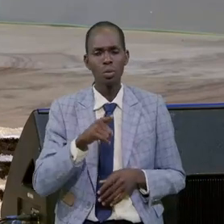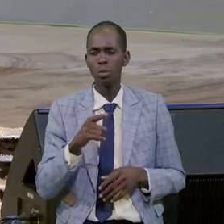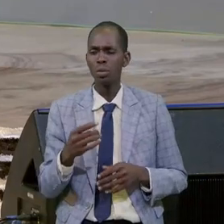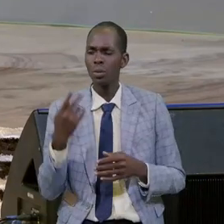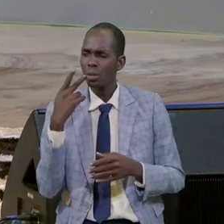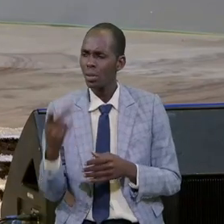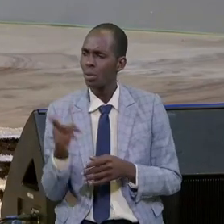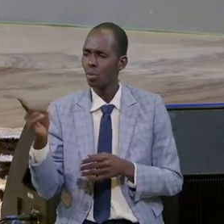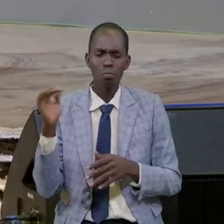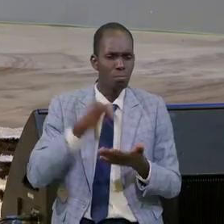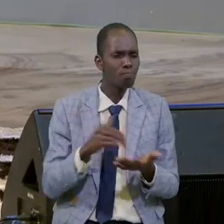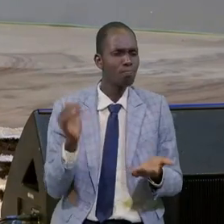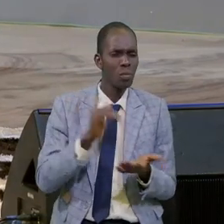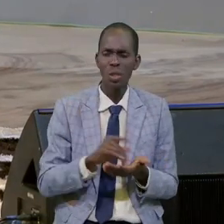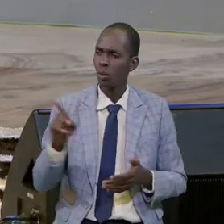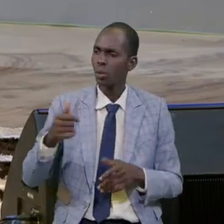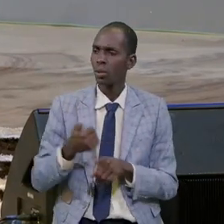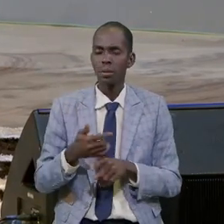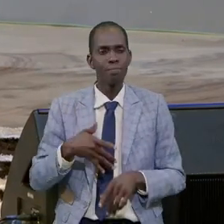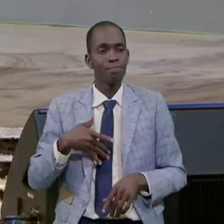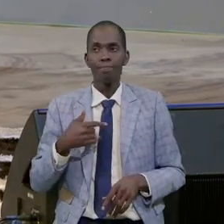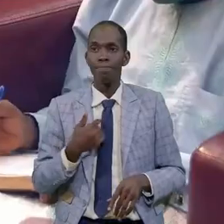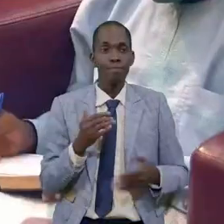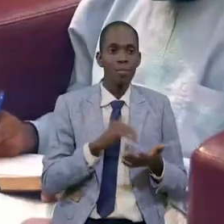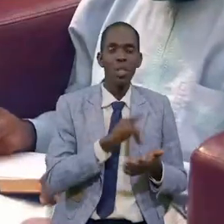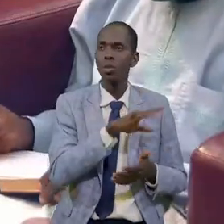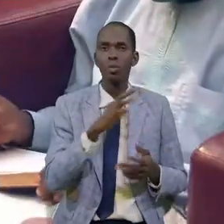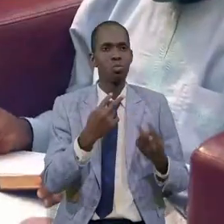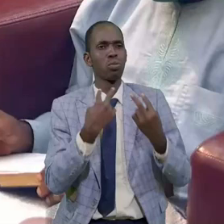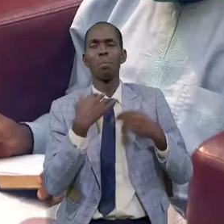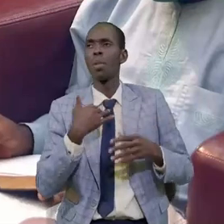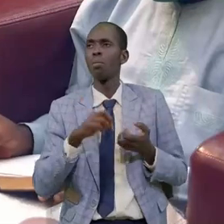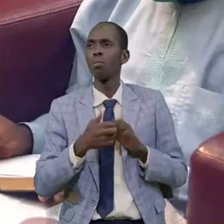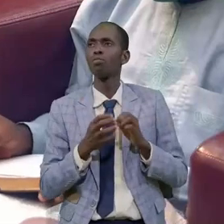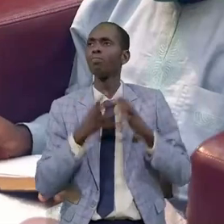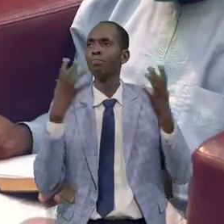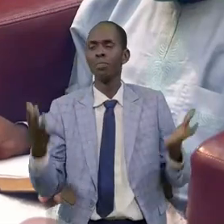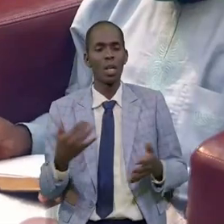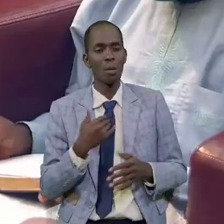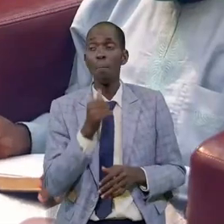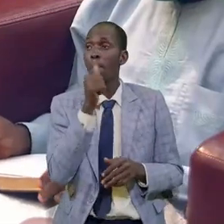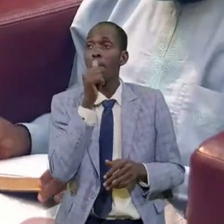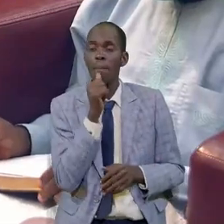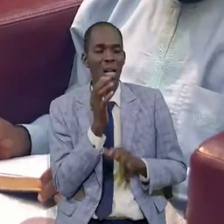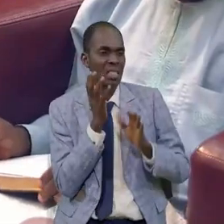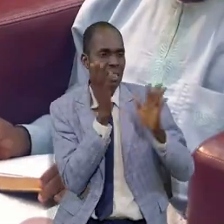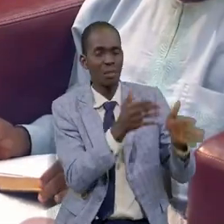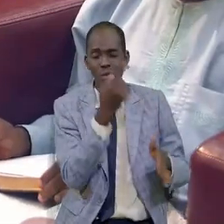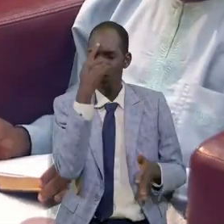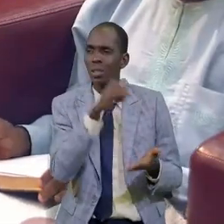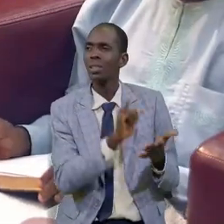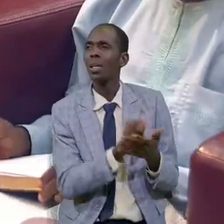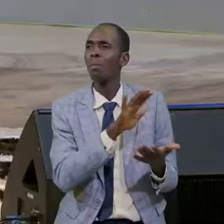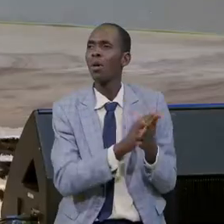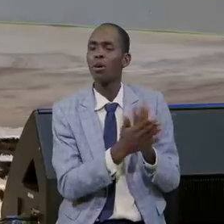as un problème. Donc, tu te tais. Tu es d'accord? Donc, c'est une offense